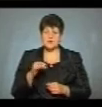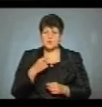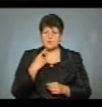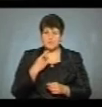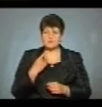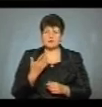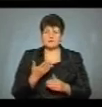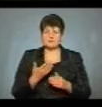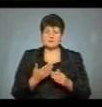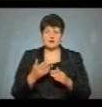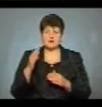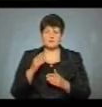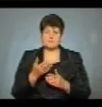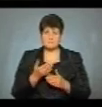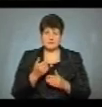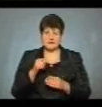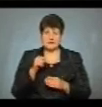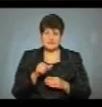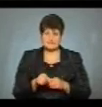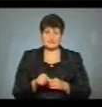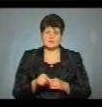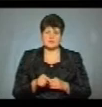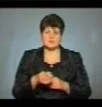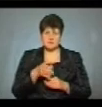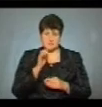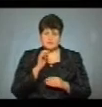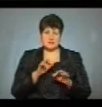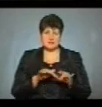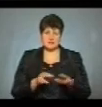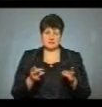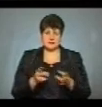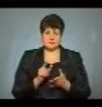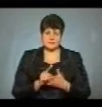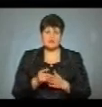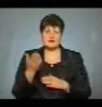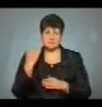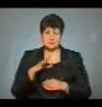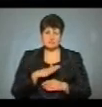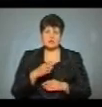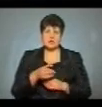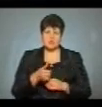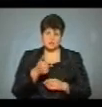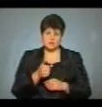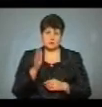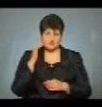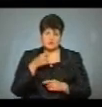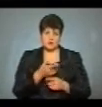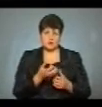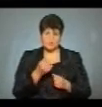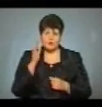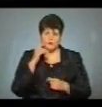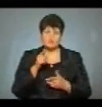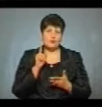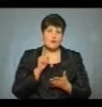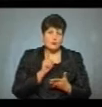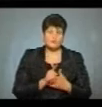вживанням воду з джерела обов'язково кип'ятить. Колись вона була добра та вода. Якщо я звідти воду беру, обов'язково